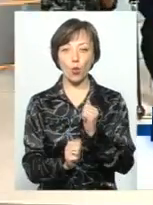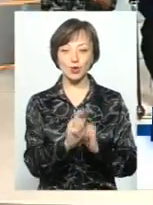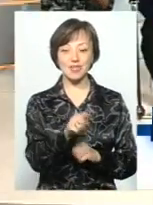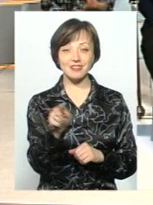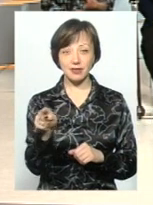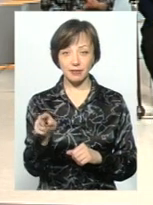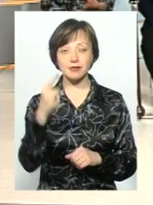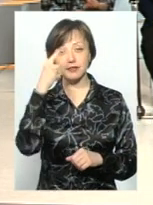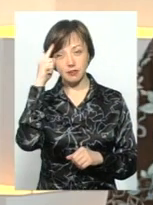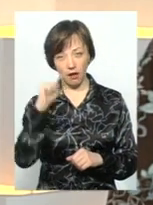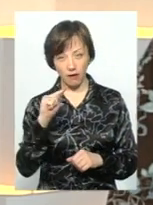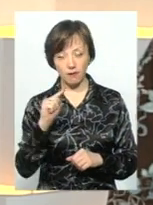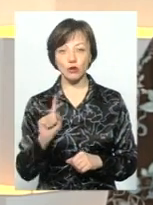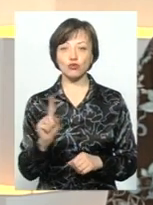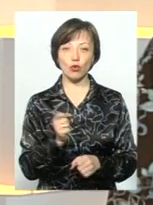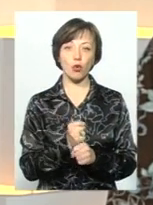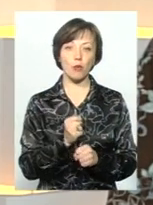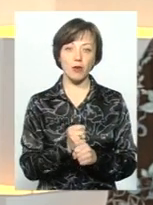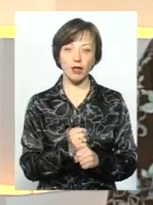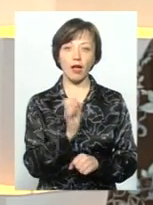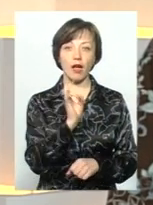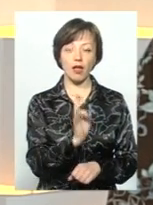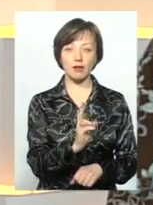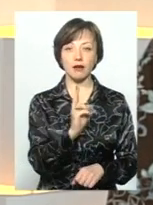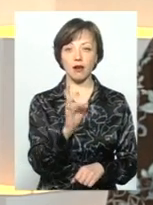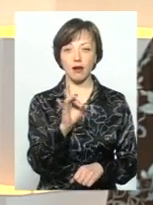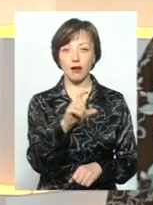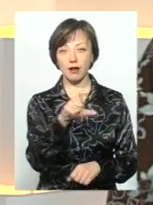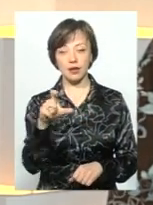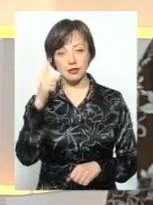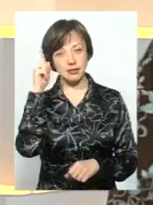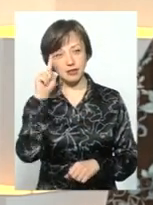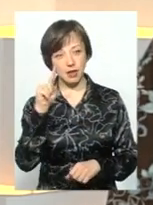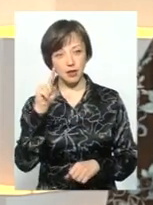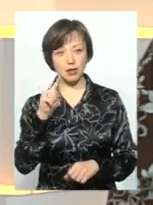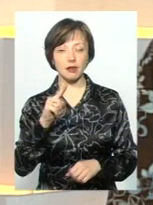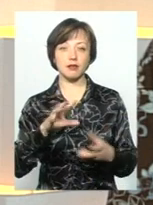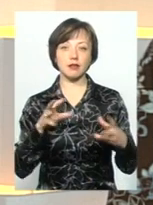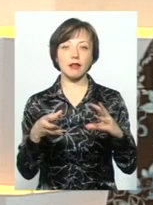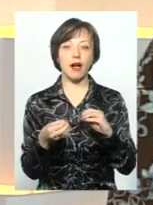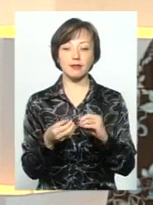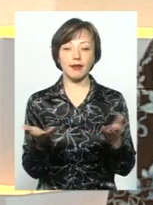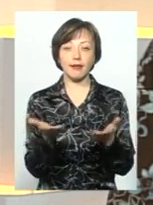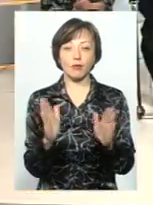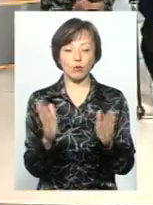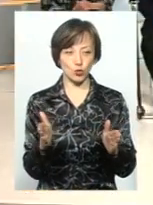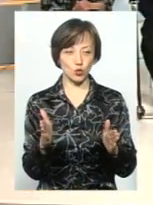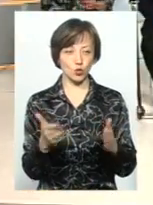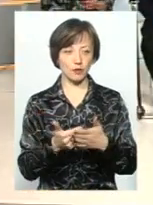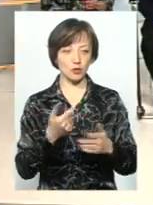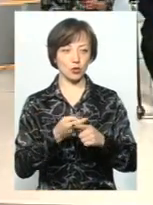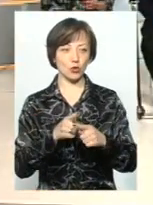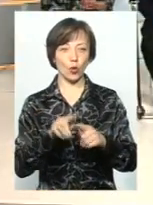них знав, що робило НКРЕ, так, і знали наслідки, які будуть від того